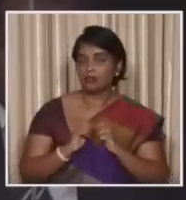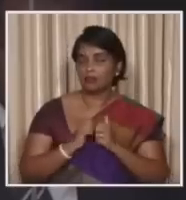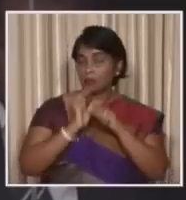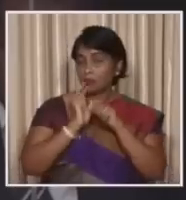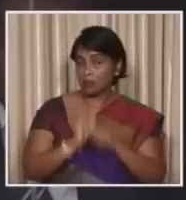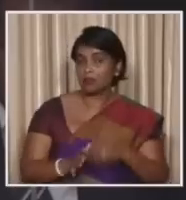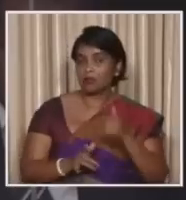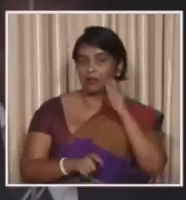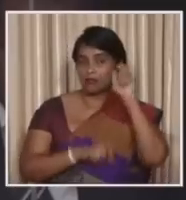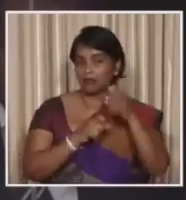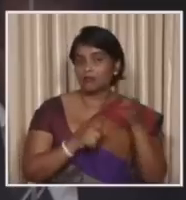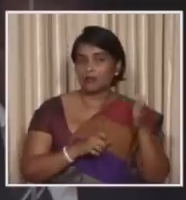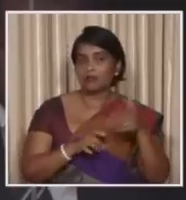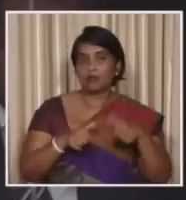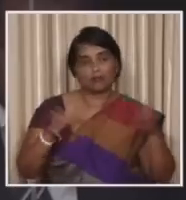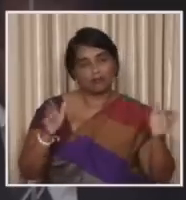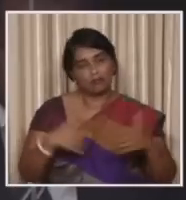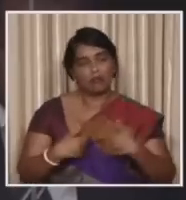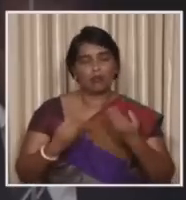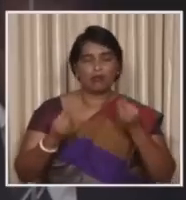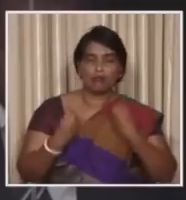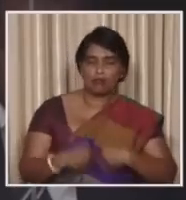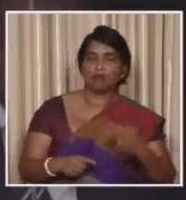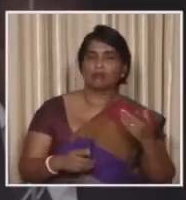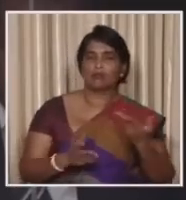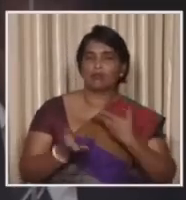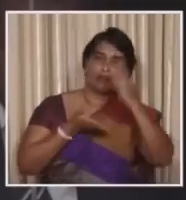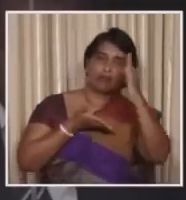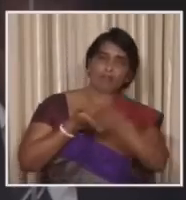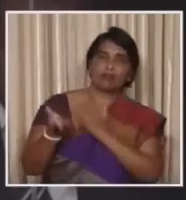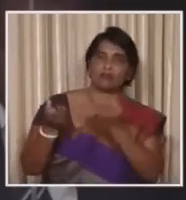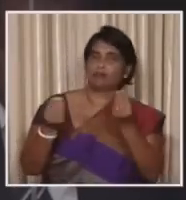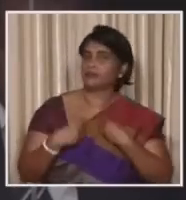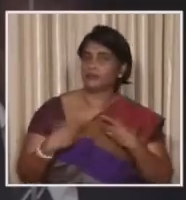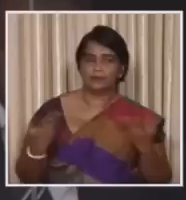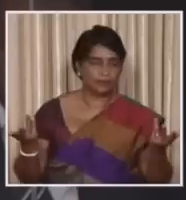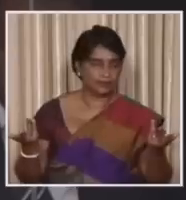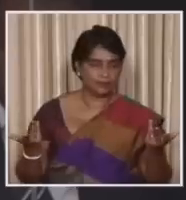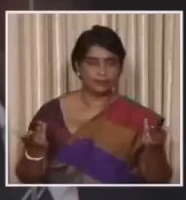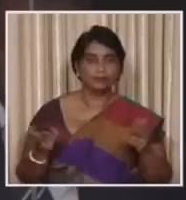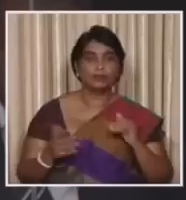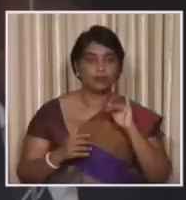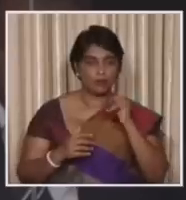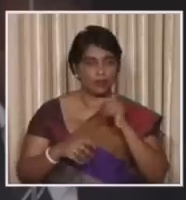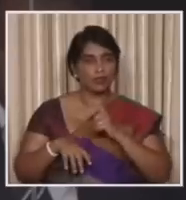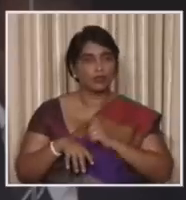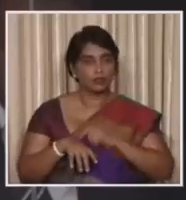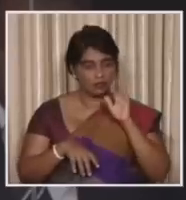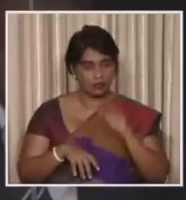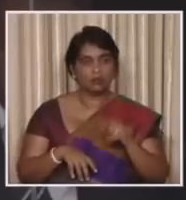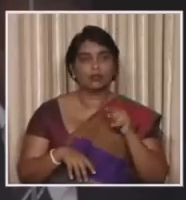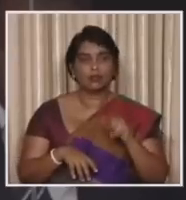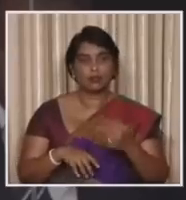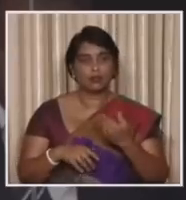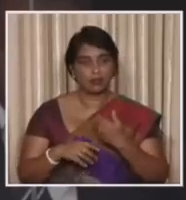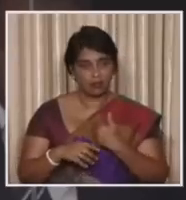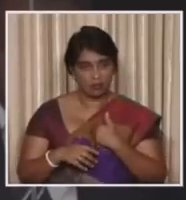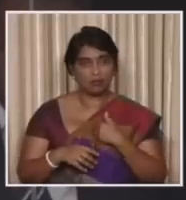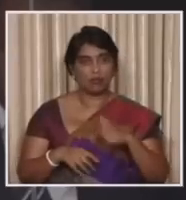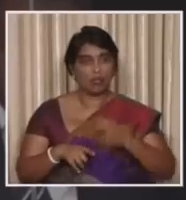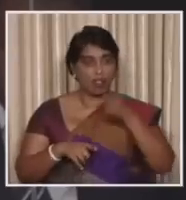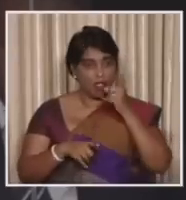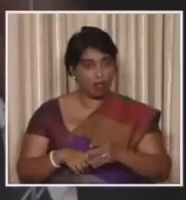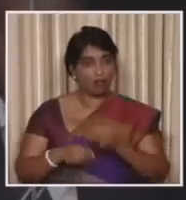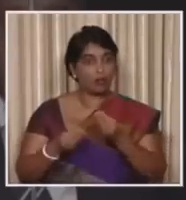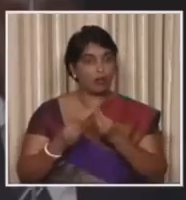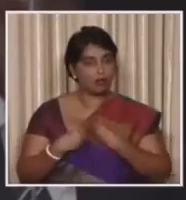වෙච්ච කට්ටිය තාම අගතියට පත් වෙලා ඉන්නවා. ඒගොල්ලෝ සාධාරණයක් ඉෂ්ට වෙලා නැහැ. යම්කිසි අවස්ථාවක මට මේ අවසරය